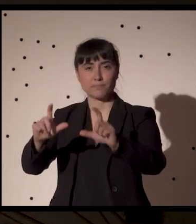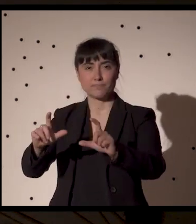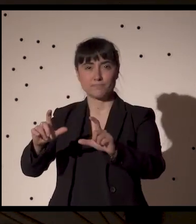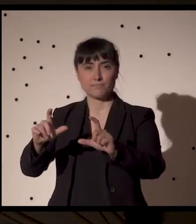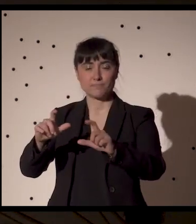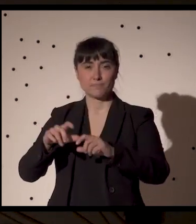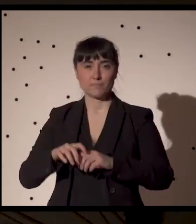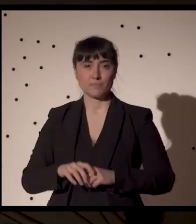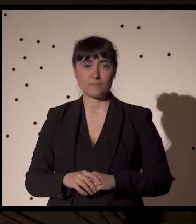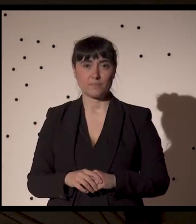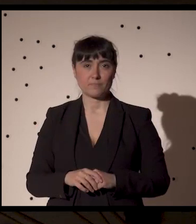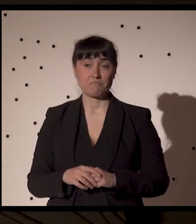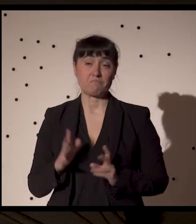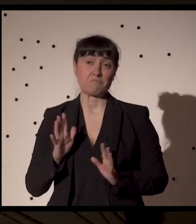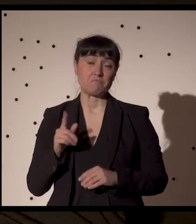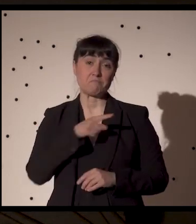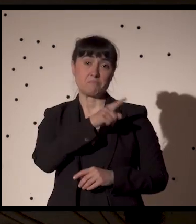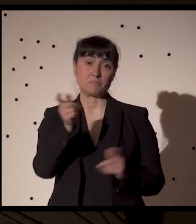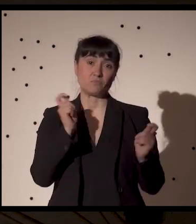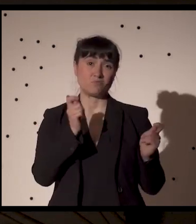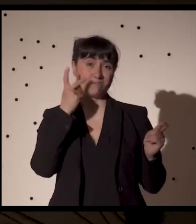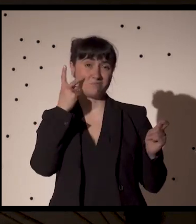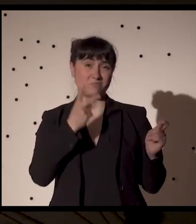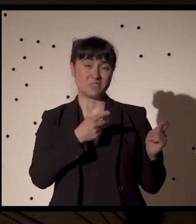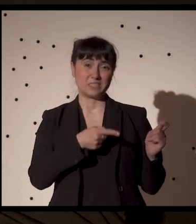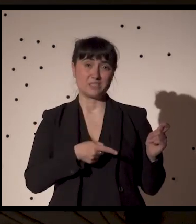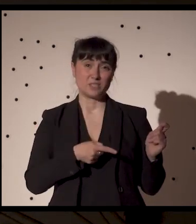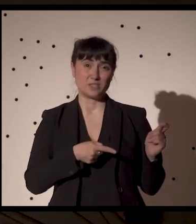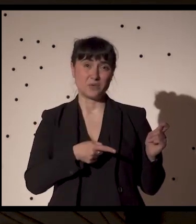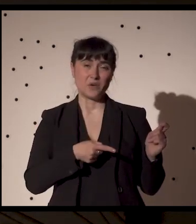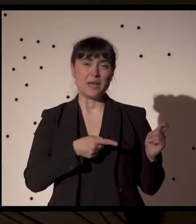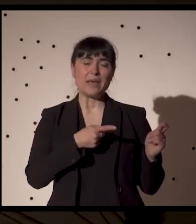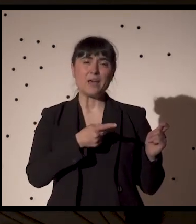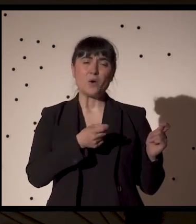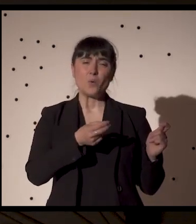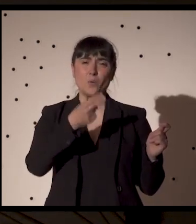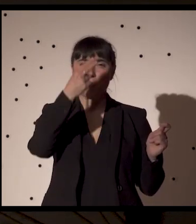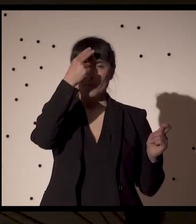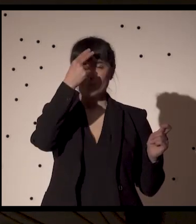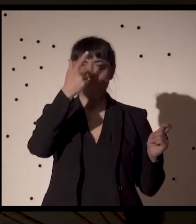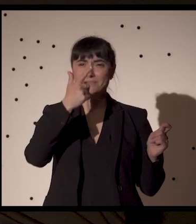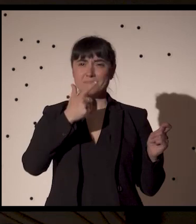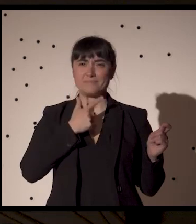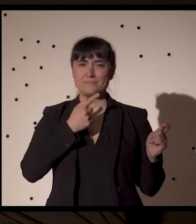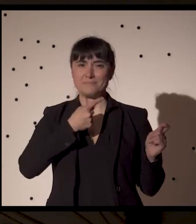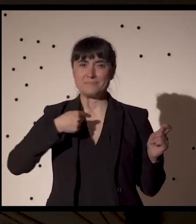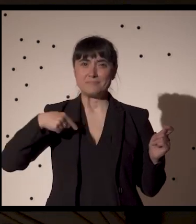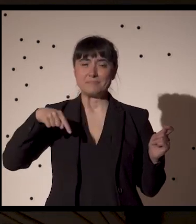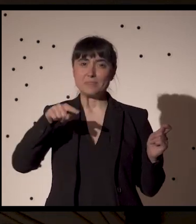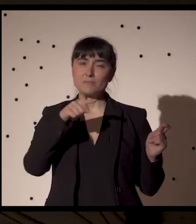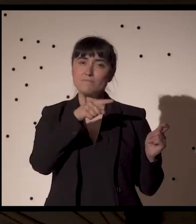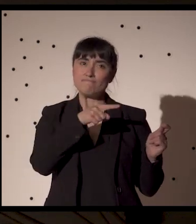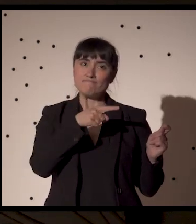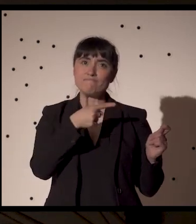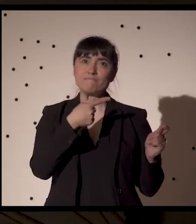a all'orecchio di noi tutti una discorso assolutamente condivisibile